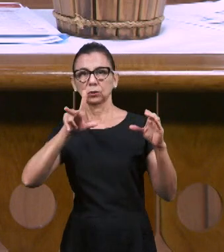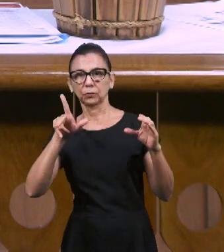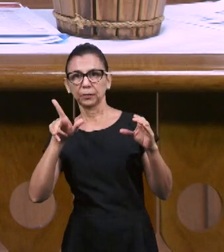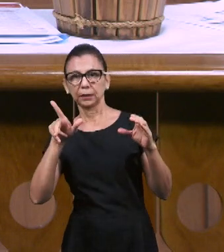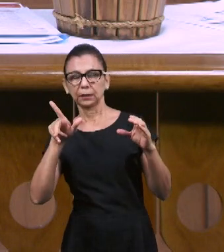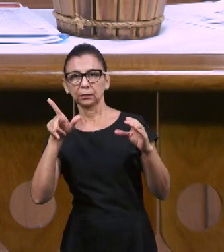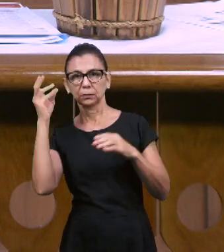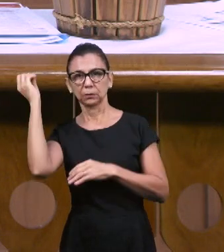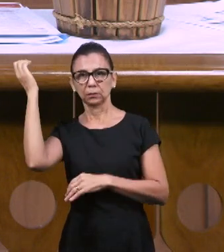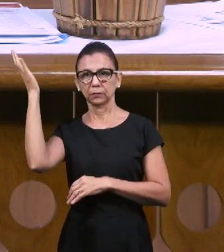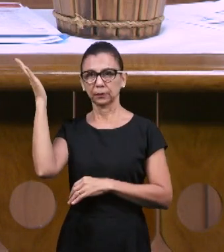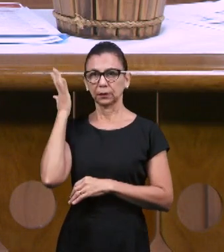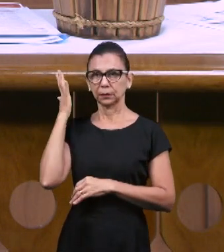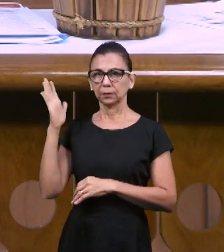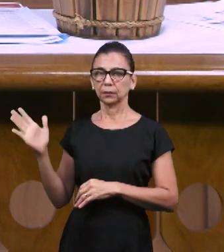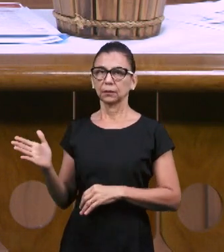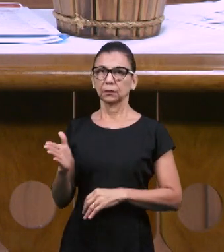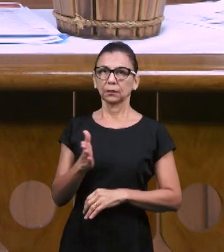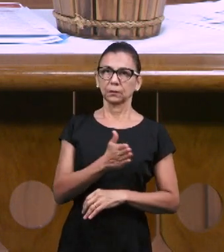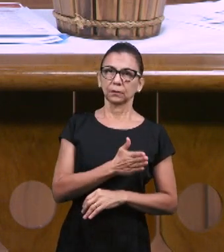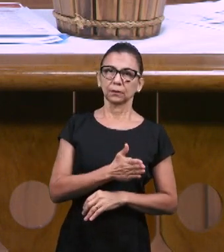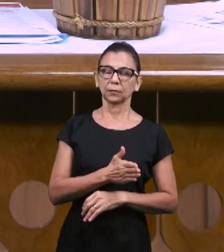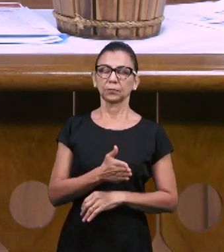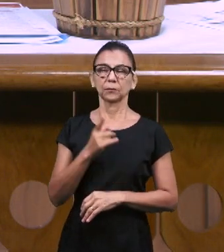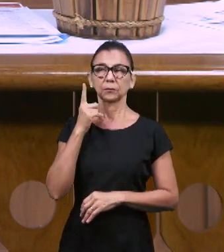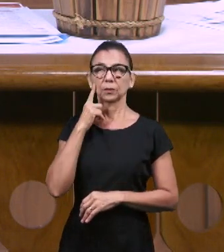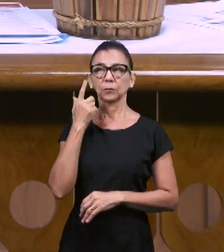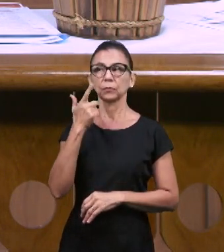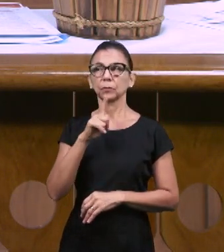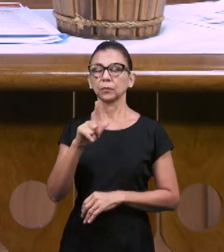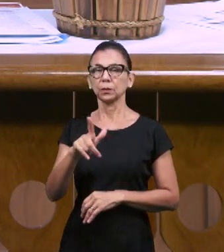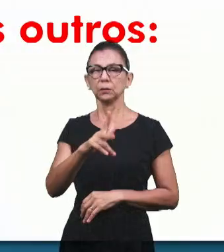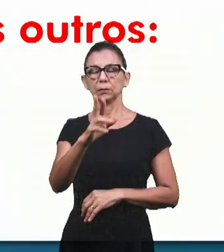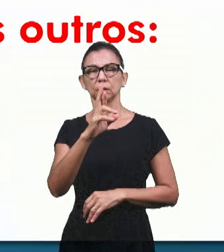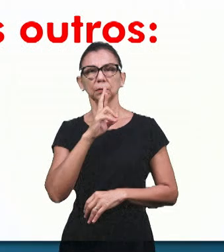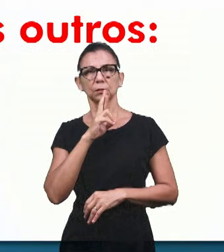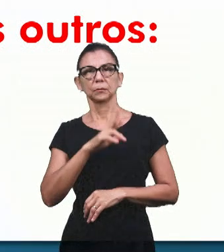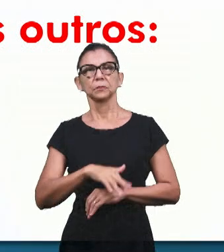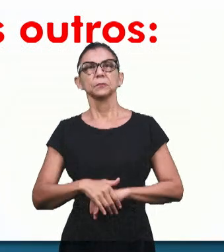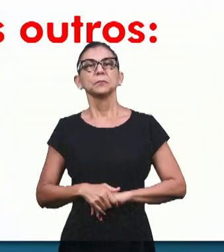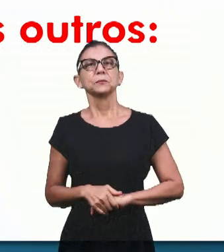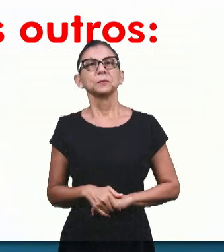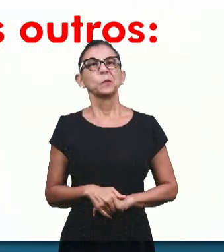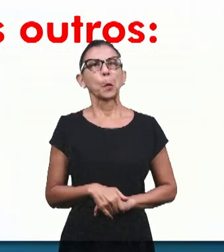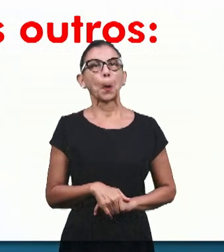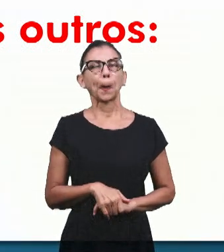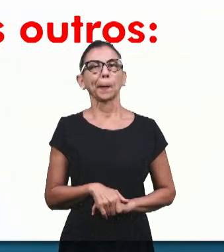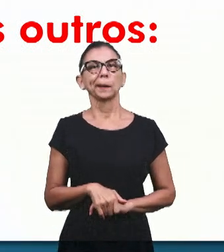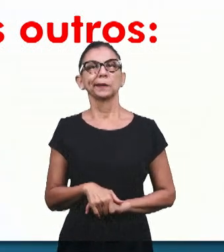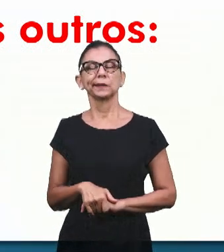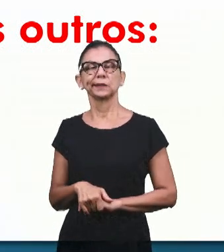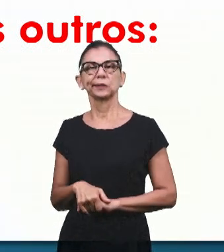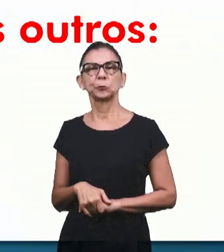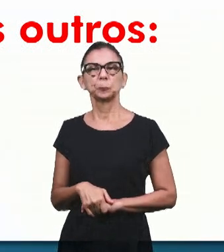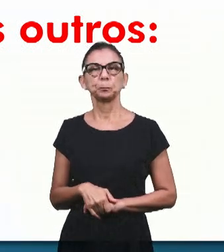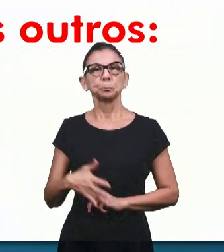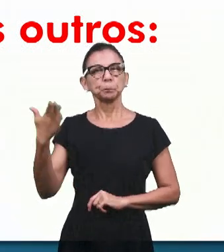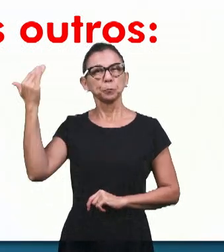de la réponse. Regardez bien, il y a une autre question. Il dit, quand Jésus